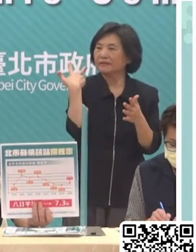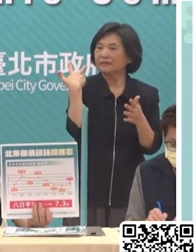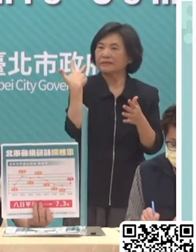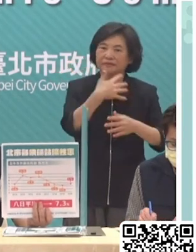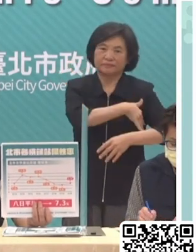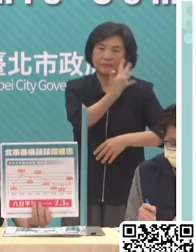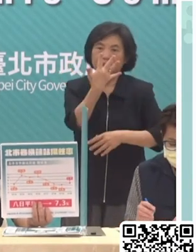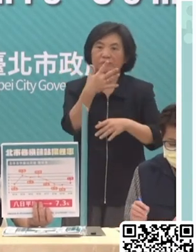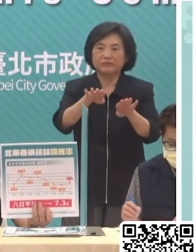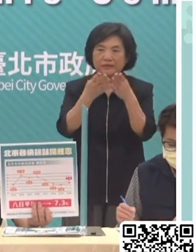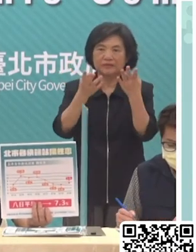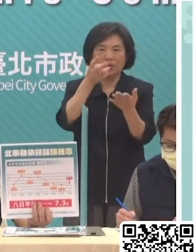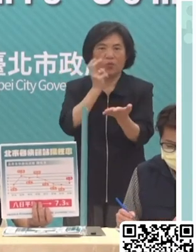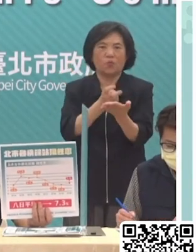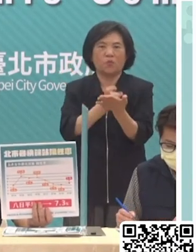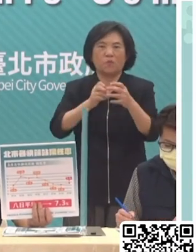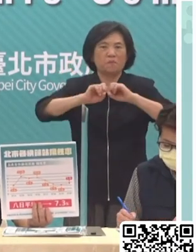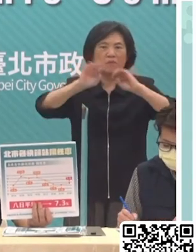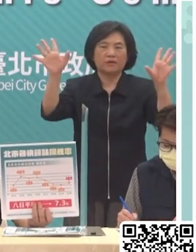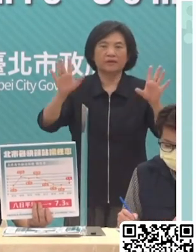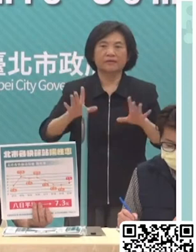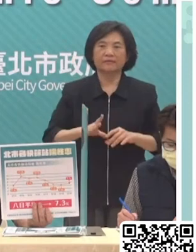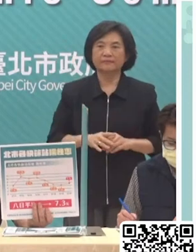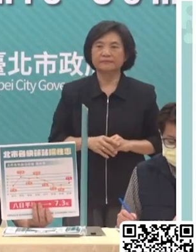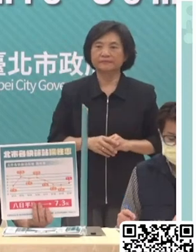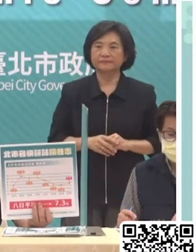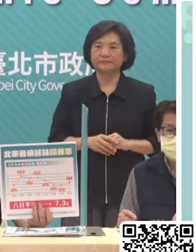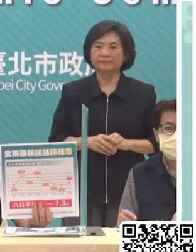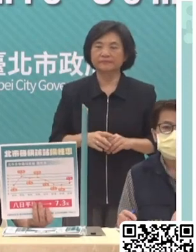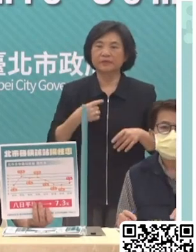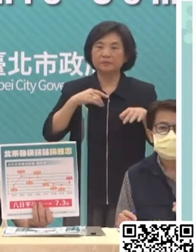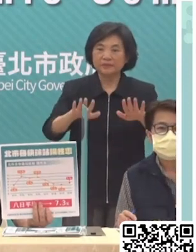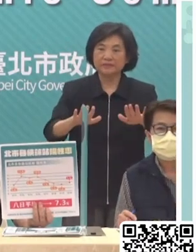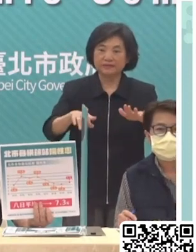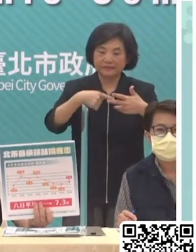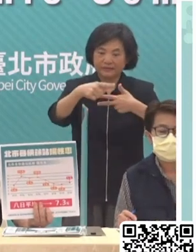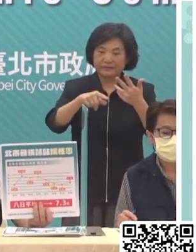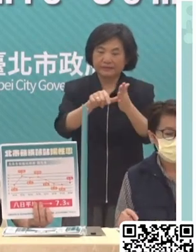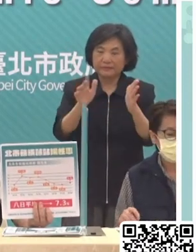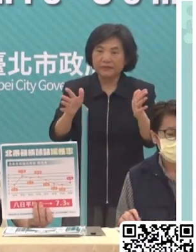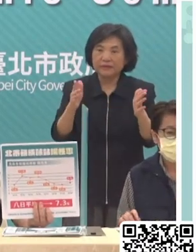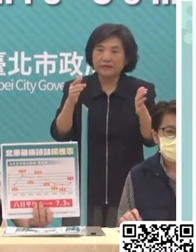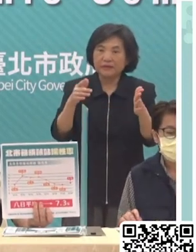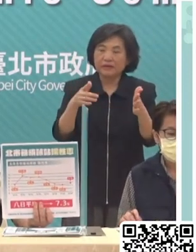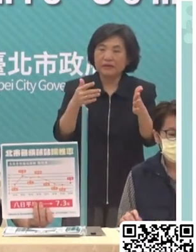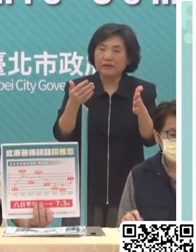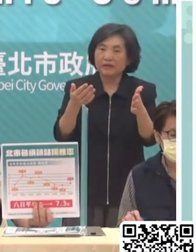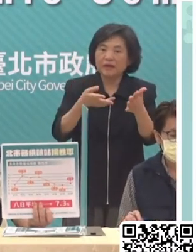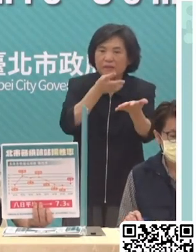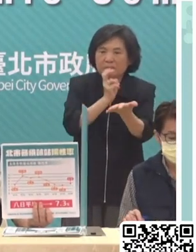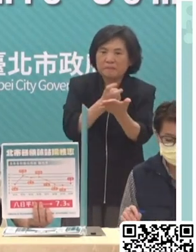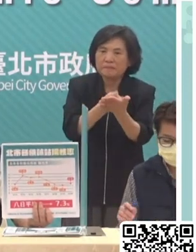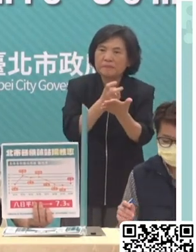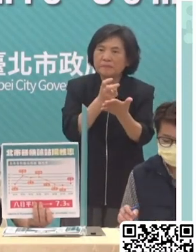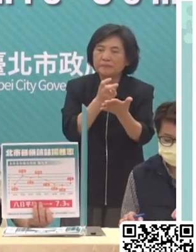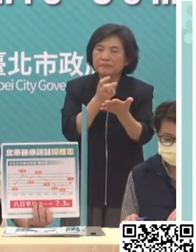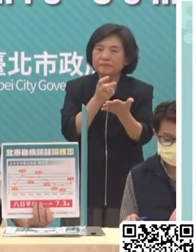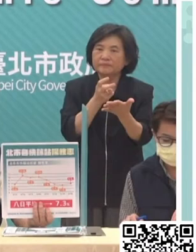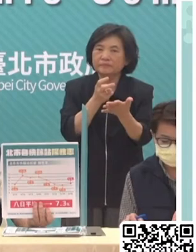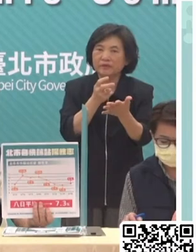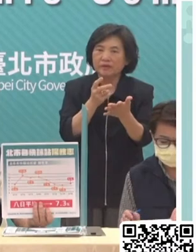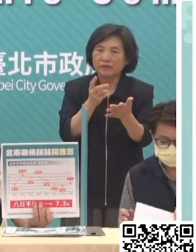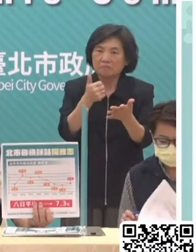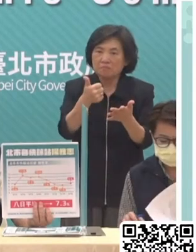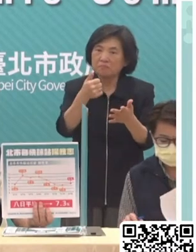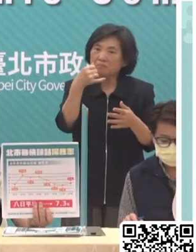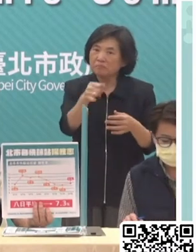五开始的，所以到底我们这个礼拜的这种严格的管制，你知道哈，到底有效